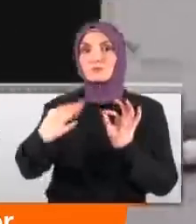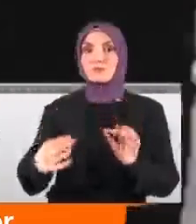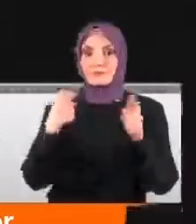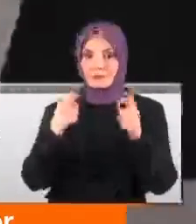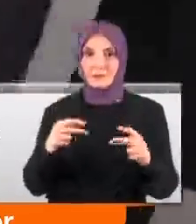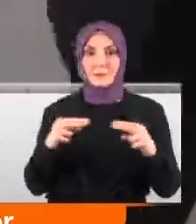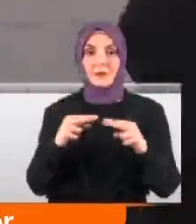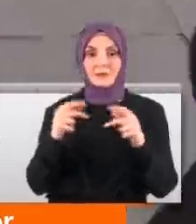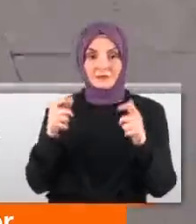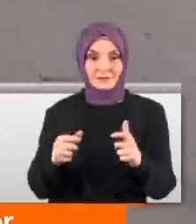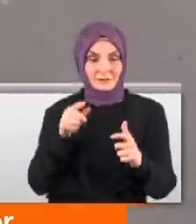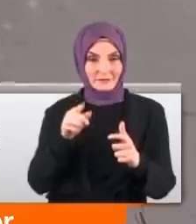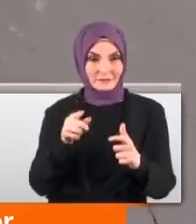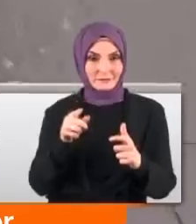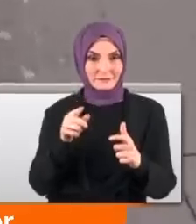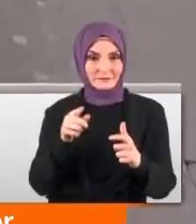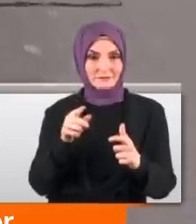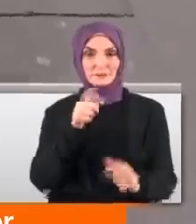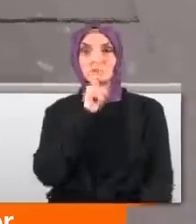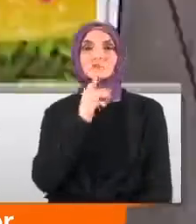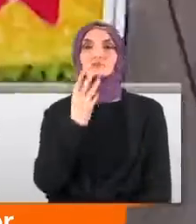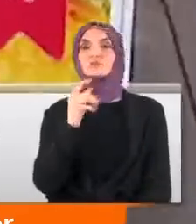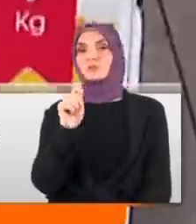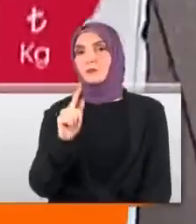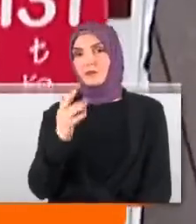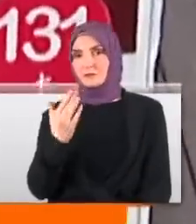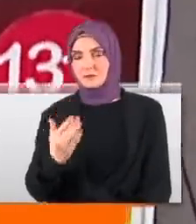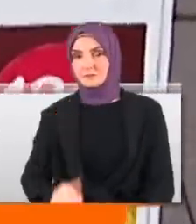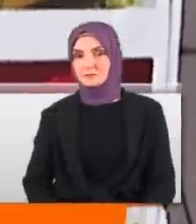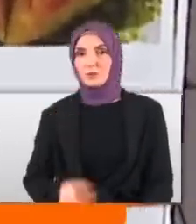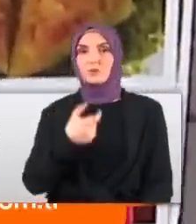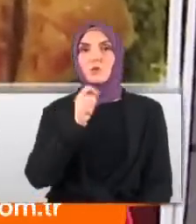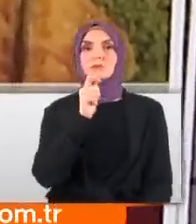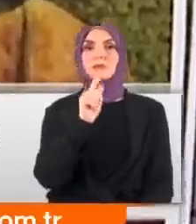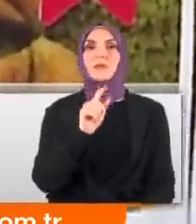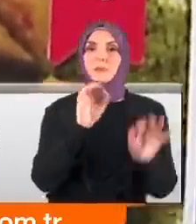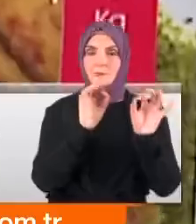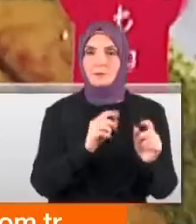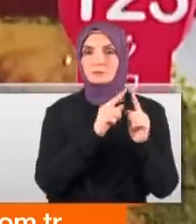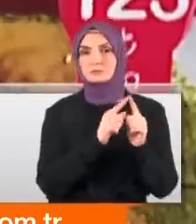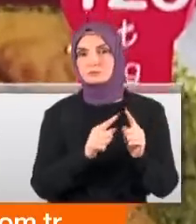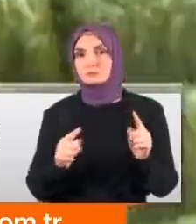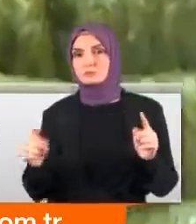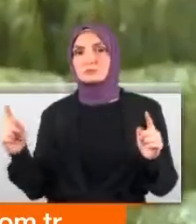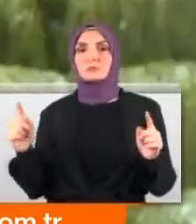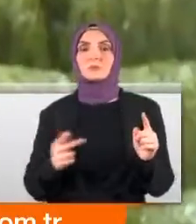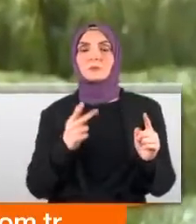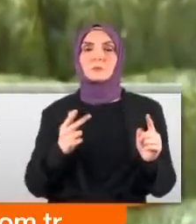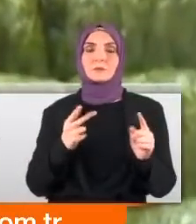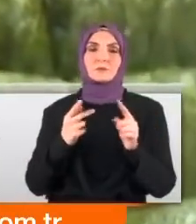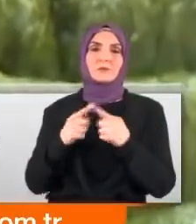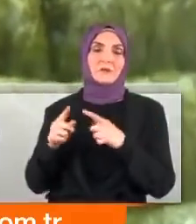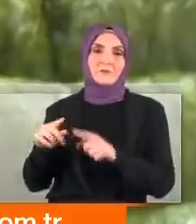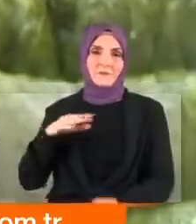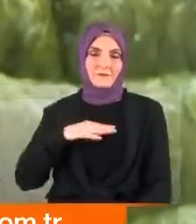baklavacıda fıstıklı baklavanın kilosu 103 lira. 90 liradan başlayan bu liste uzayıp gidiyor. Fıstıklı